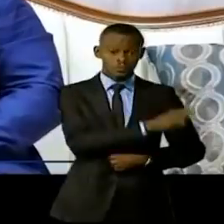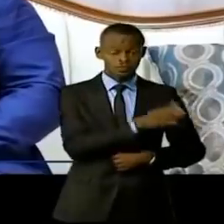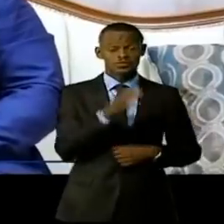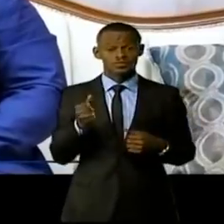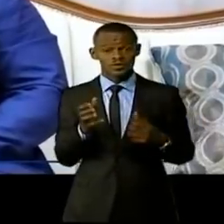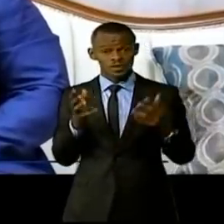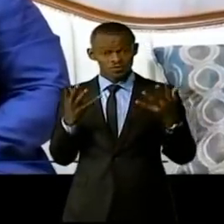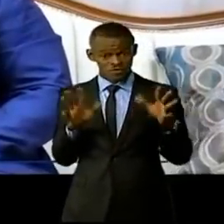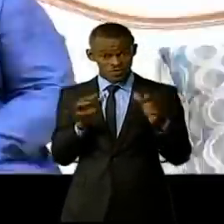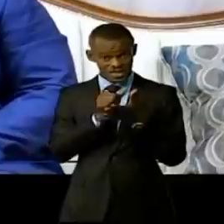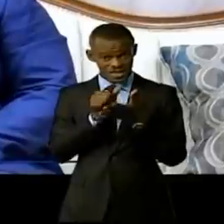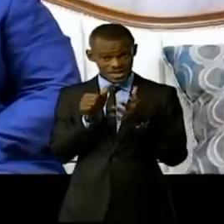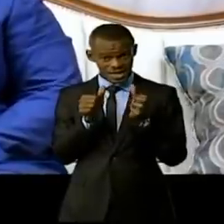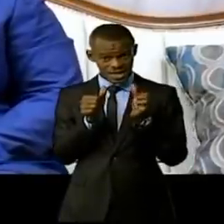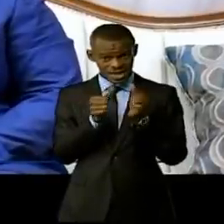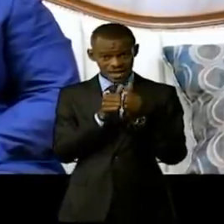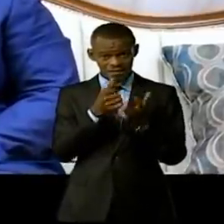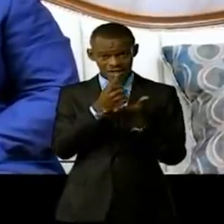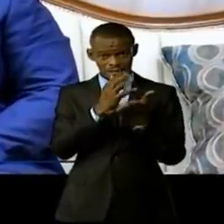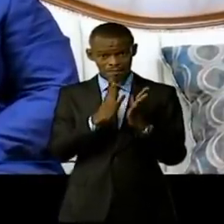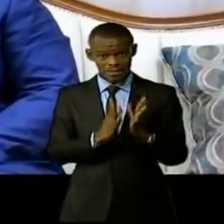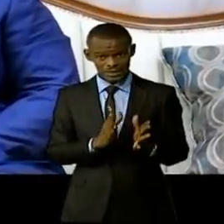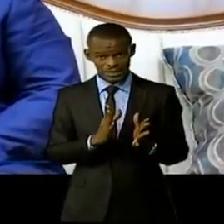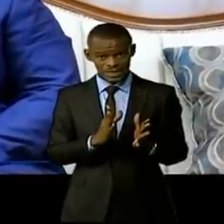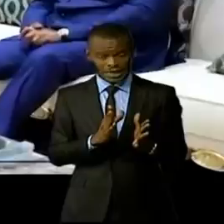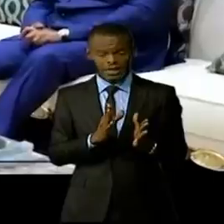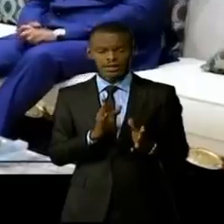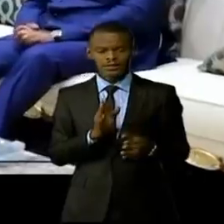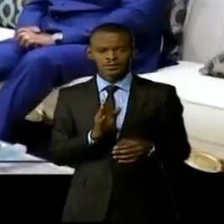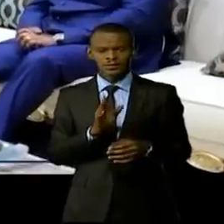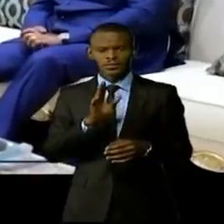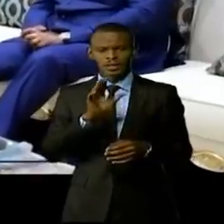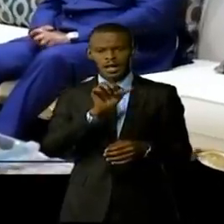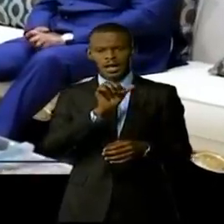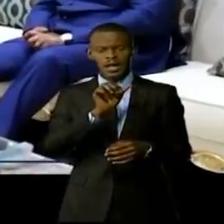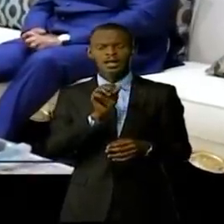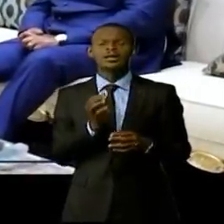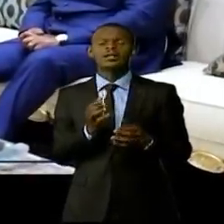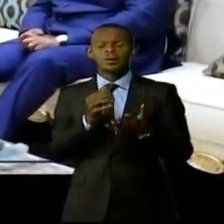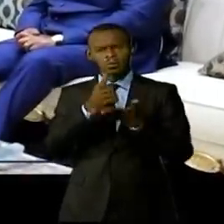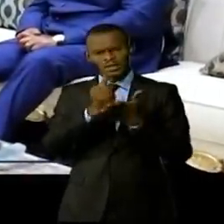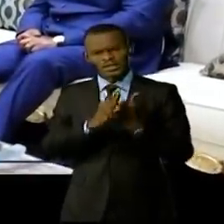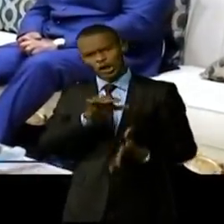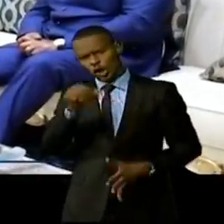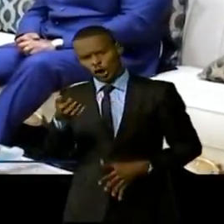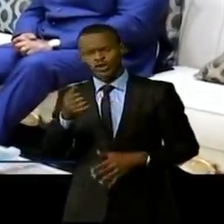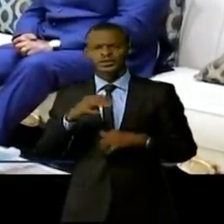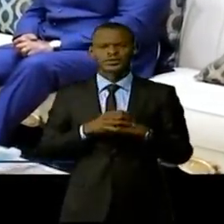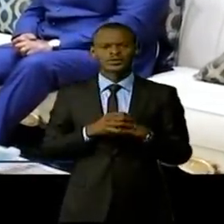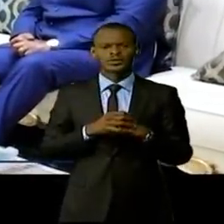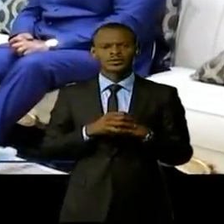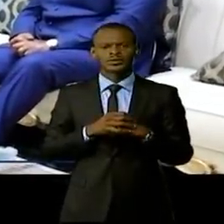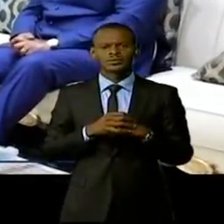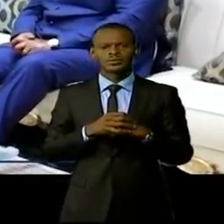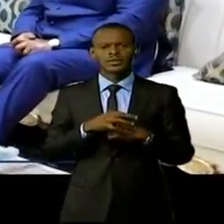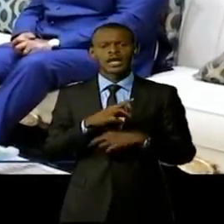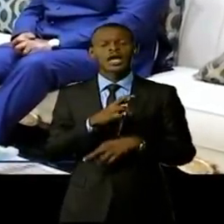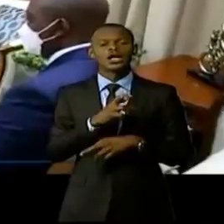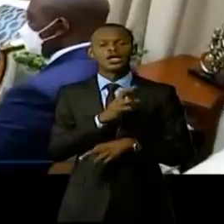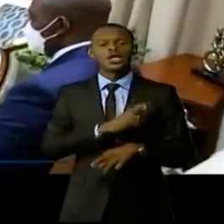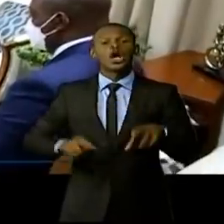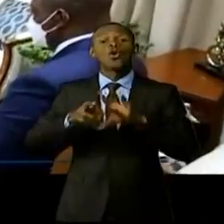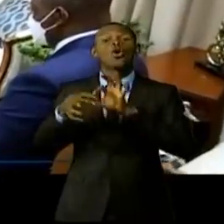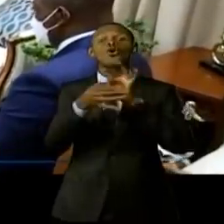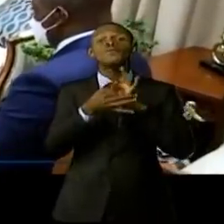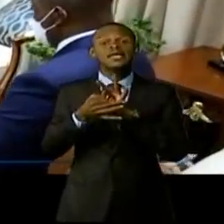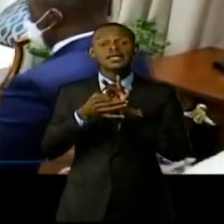également des entretiens avec l'ambassadeur de Grande-Bretagne, Emily Maltman. Rien n'a filtré de ses échanges avec la